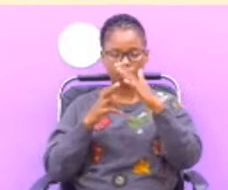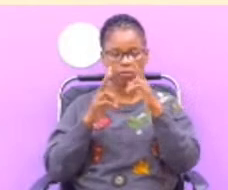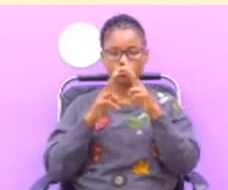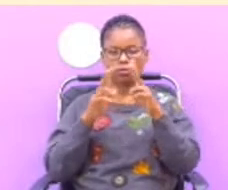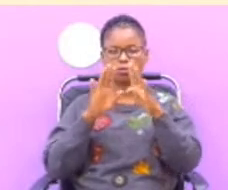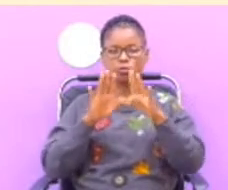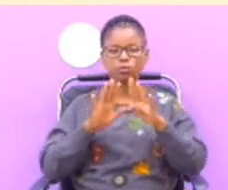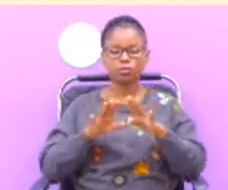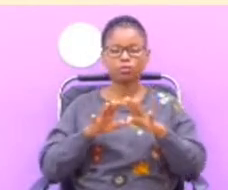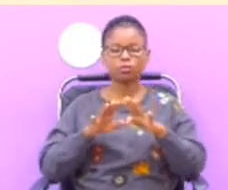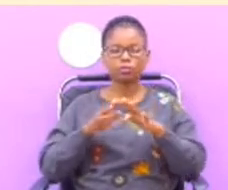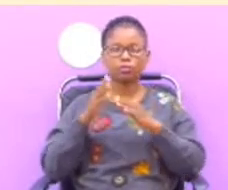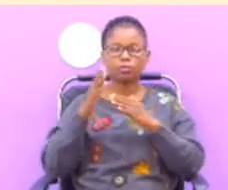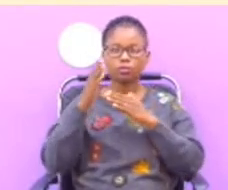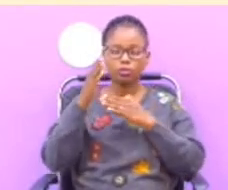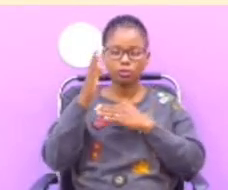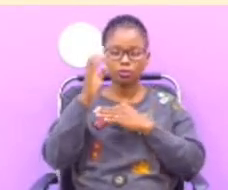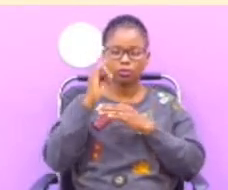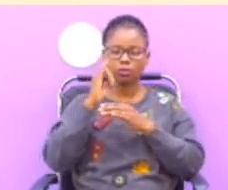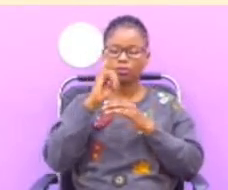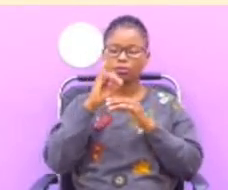na ngai witũ nĩ mwĩhokeku